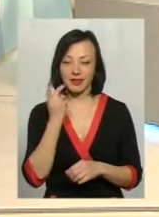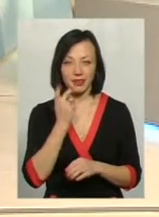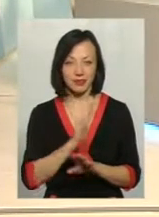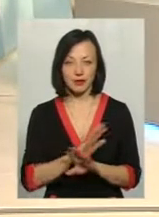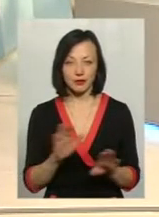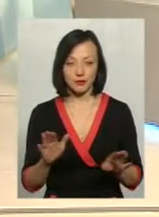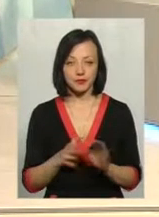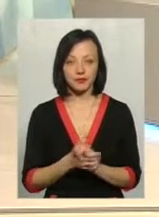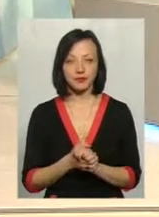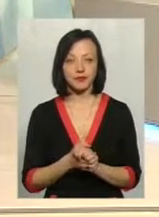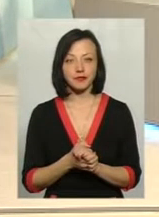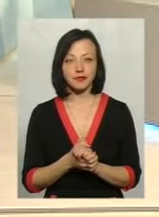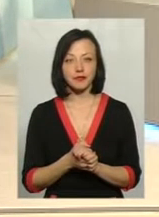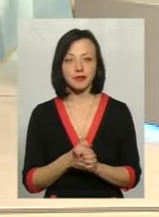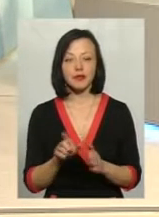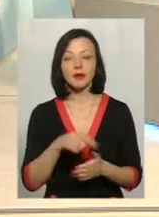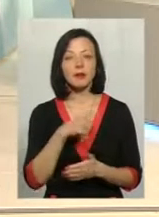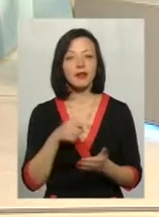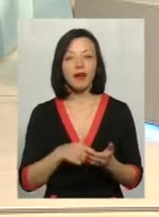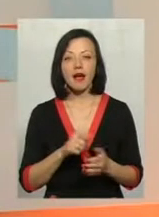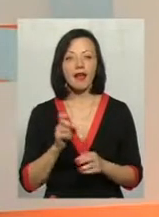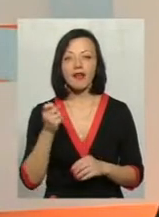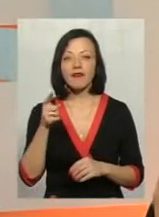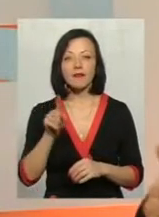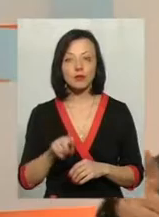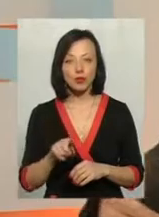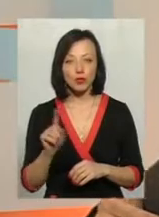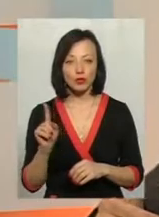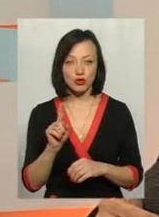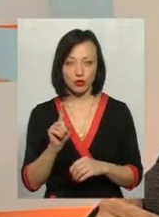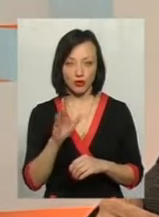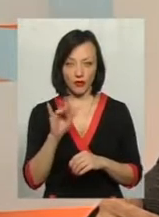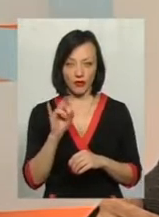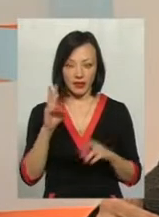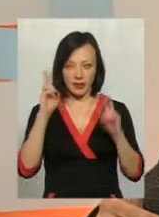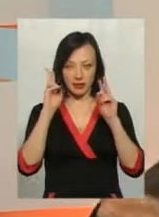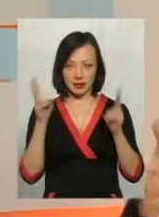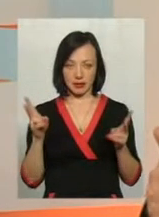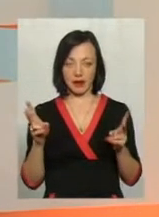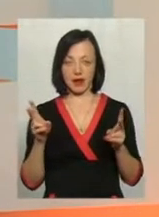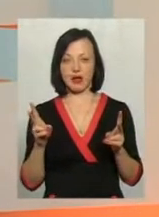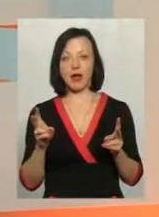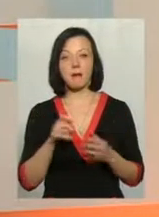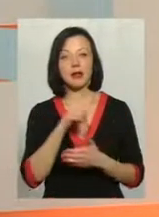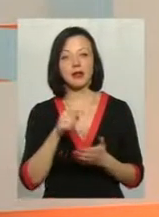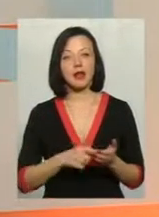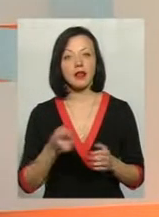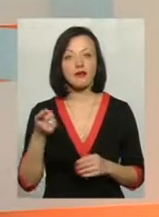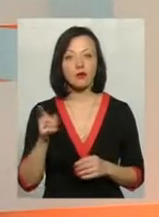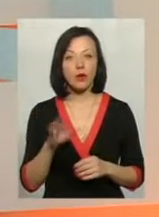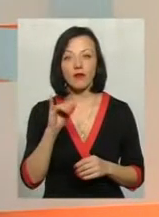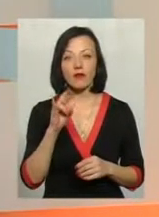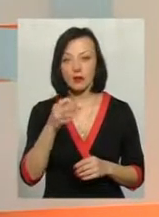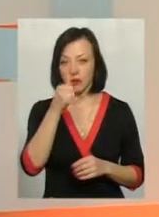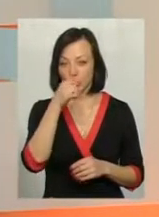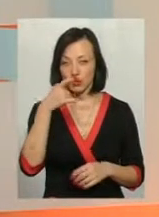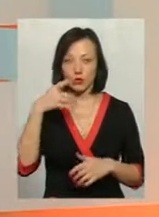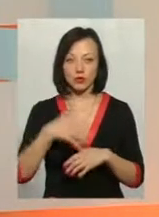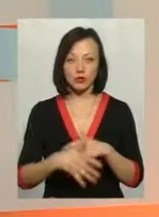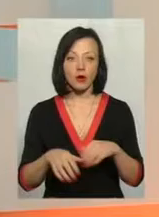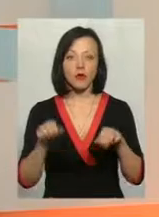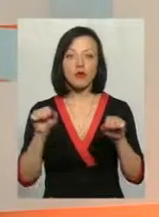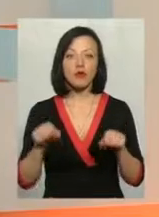Поза сумнівом, питання не в тому, що він не знає, але питання в тому, що він не може розуміти, що